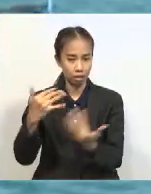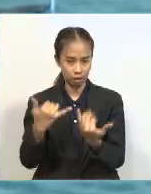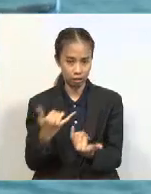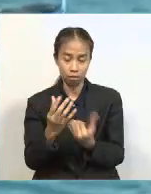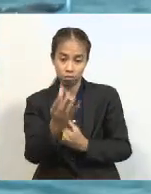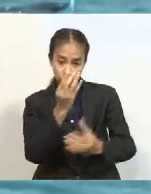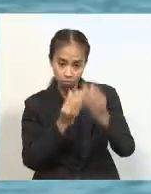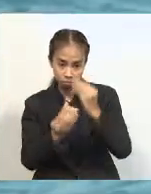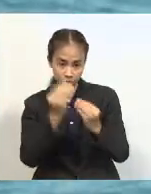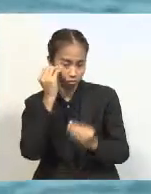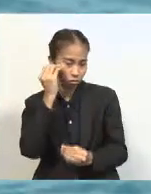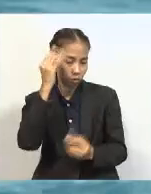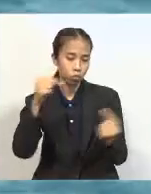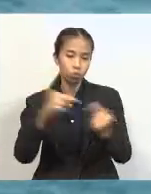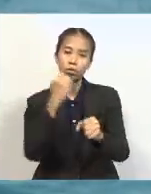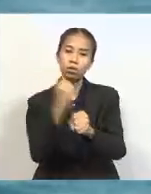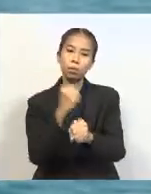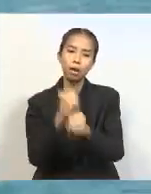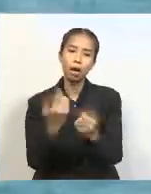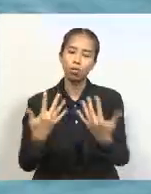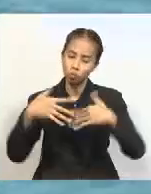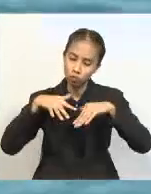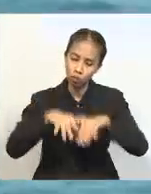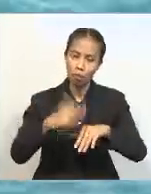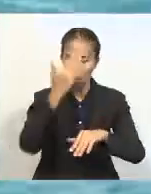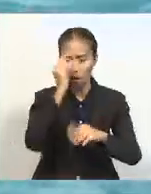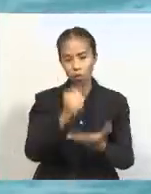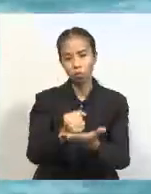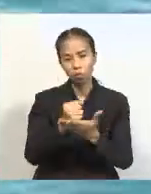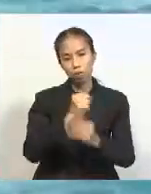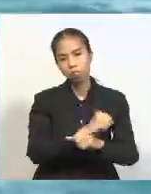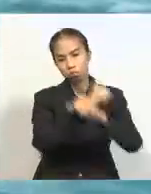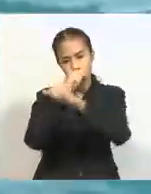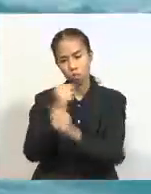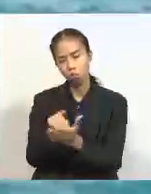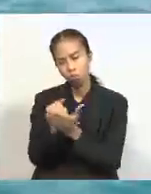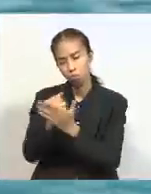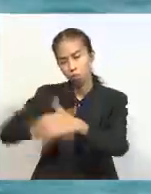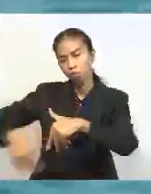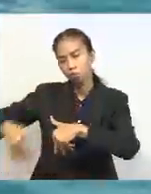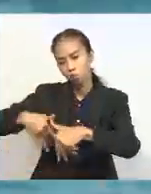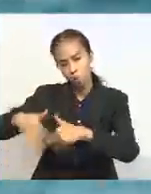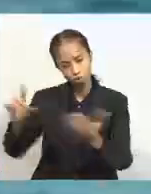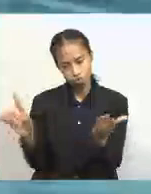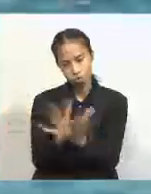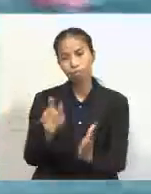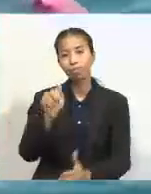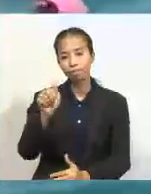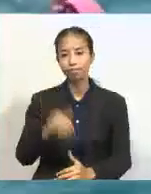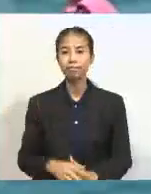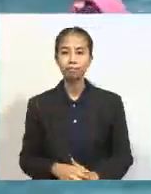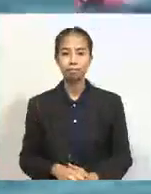รู้ความเข้าใจในการปฏิบัติงานร่วมกันเพื่อให้การป้องกันประเทศและการช่วยเหลือประชาชนเป็นไปอย่างมีประสิทธิภาพด้วยค่ะ